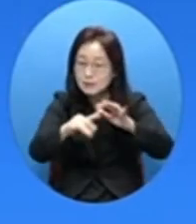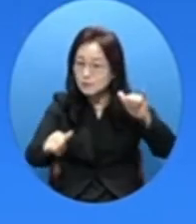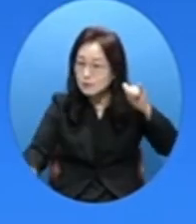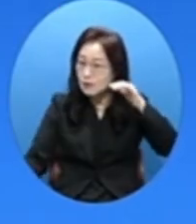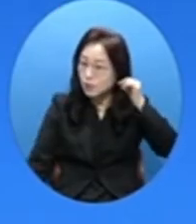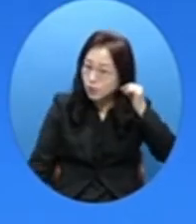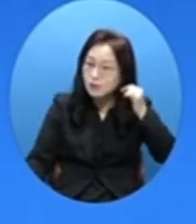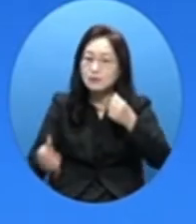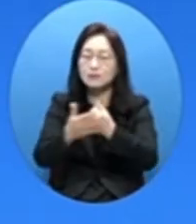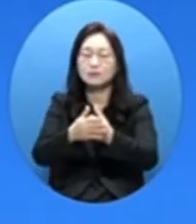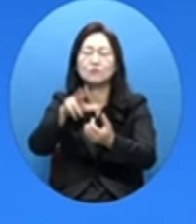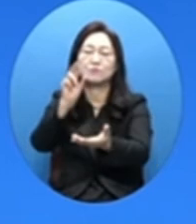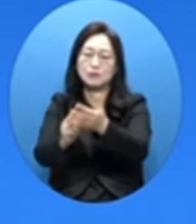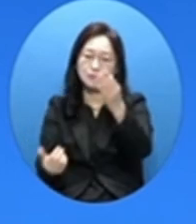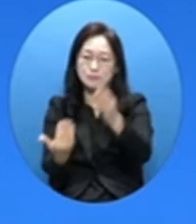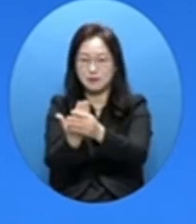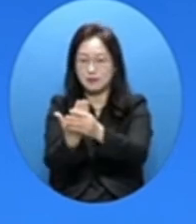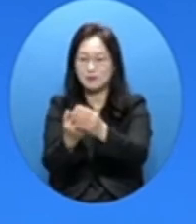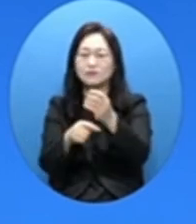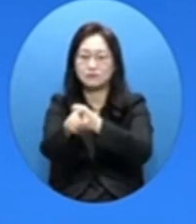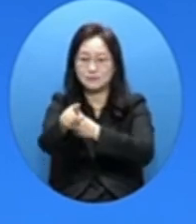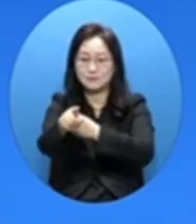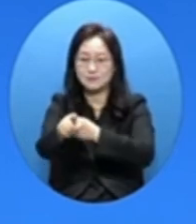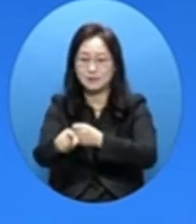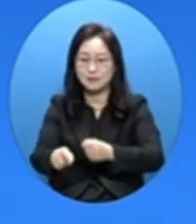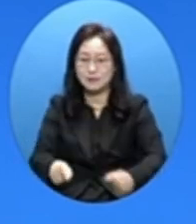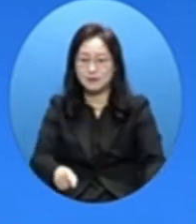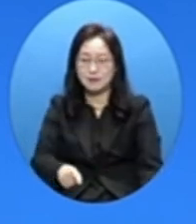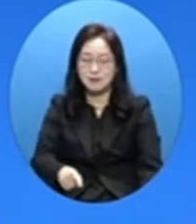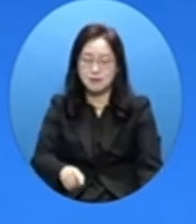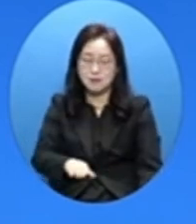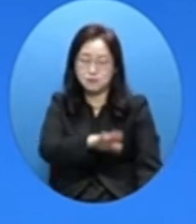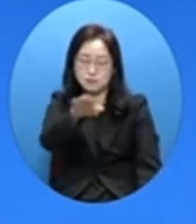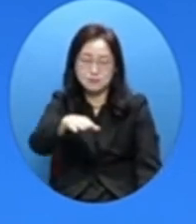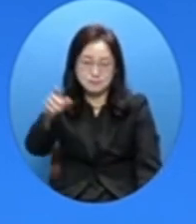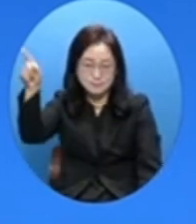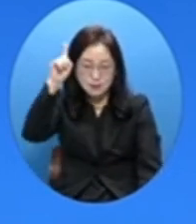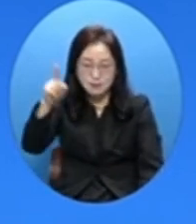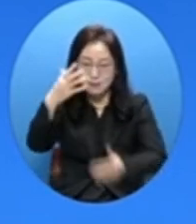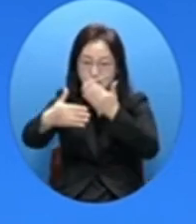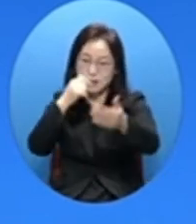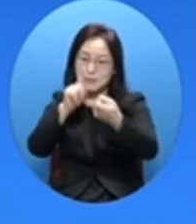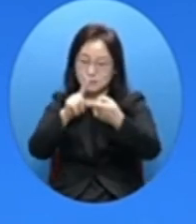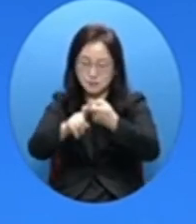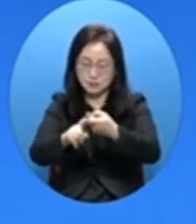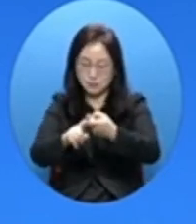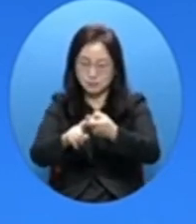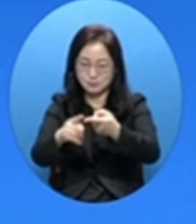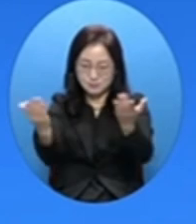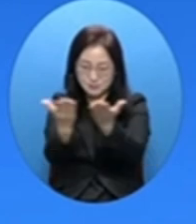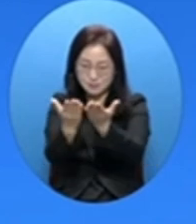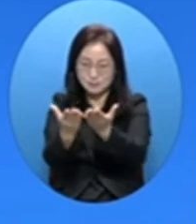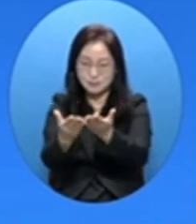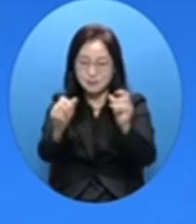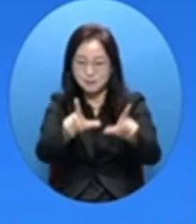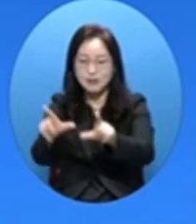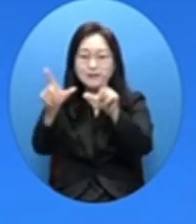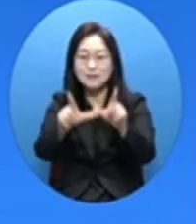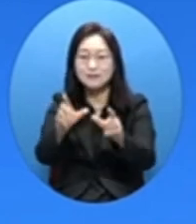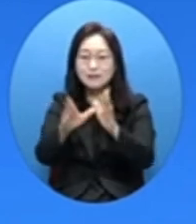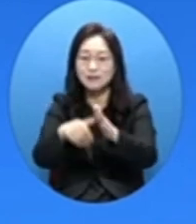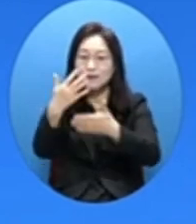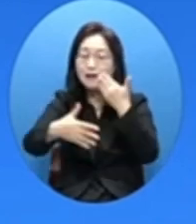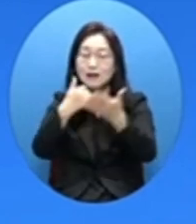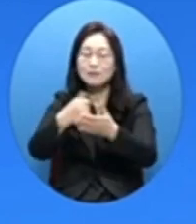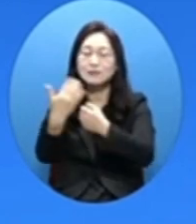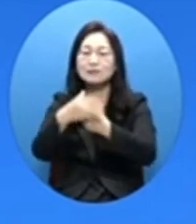때문에 그 같은 문제 어려움이 다가오는 것입니다. 철저하게 말씀 중심의 삶으로 우리 삶이 바뀌어지게 될 때 하나님의